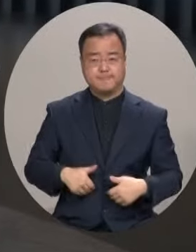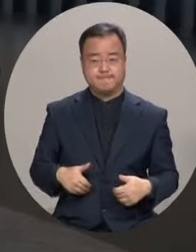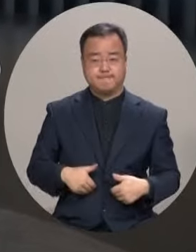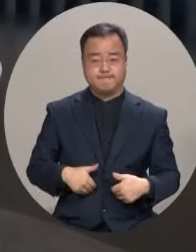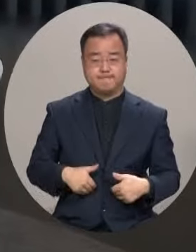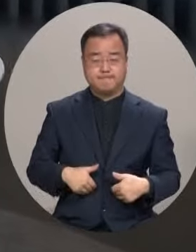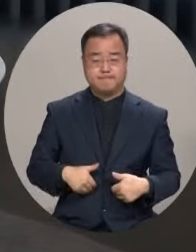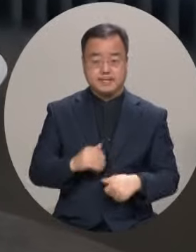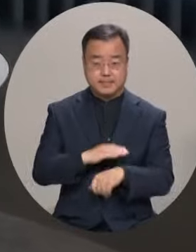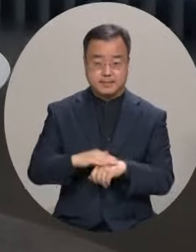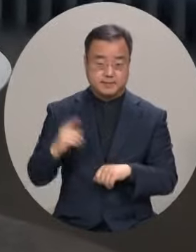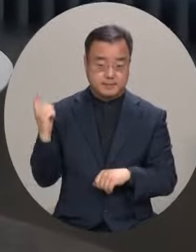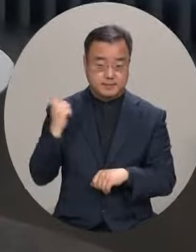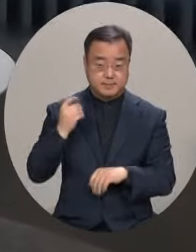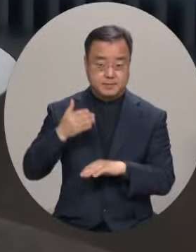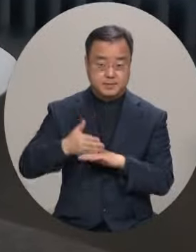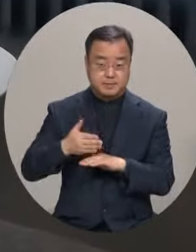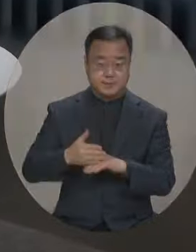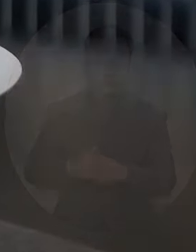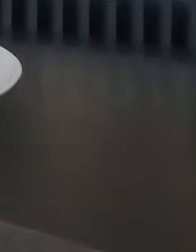잘 들었습니다네